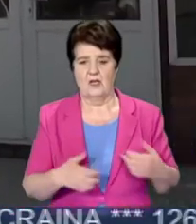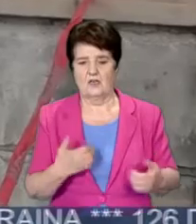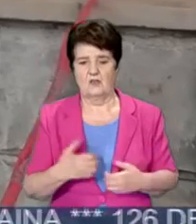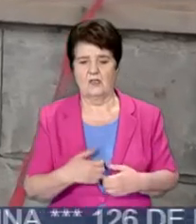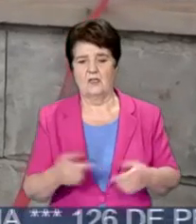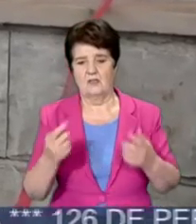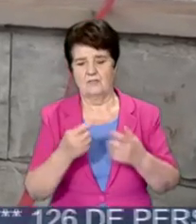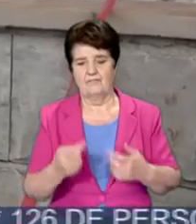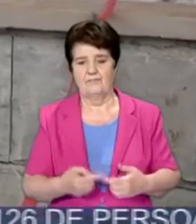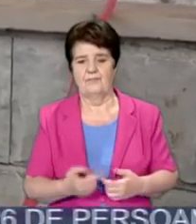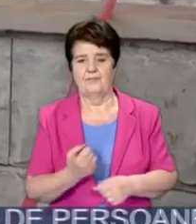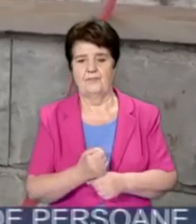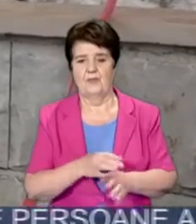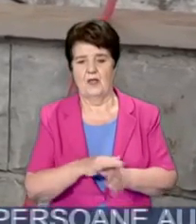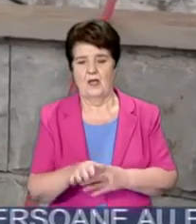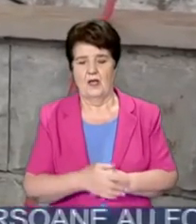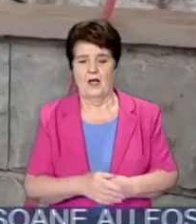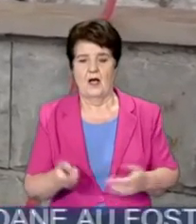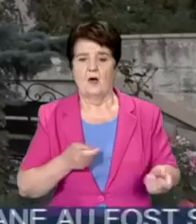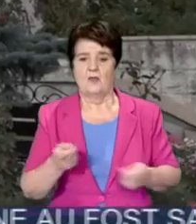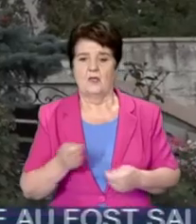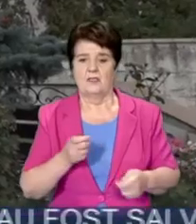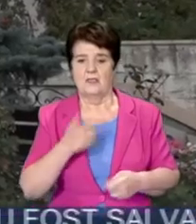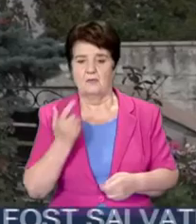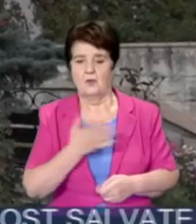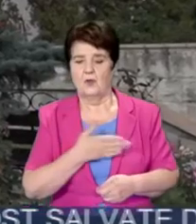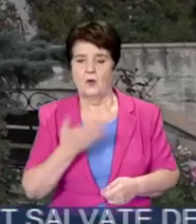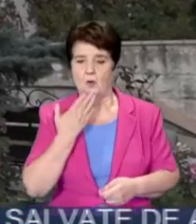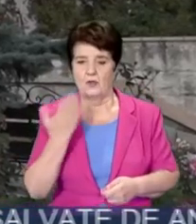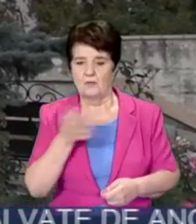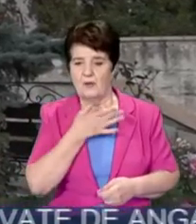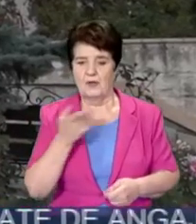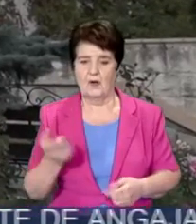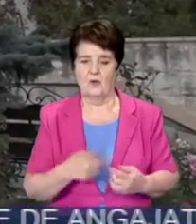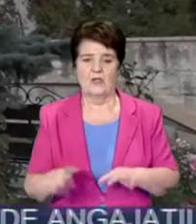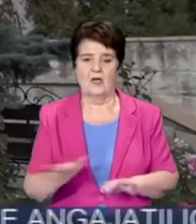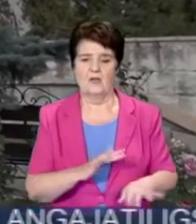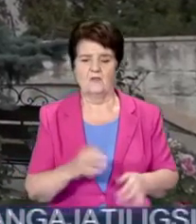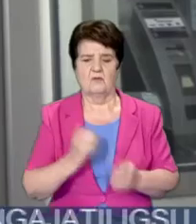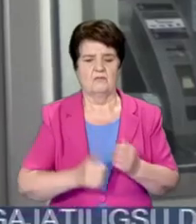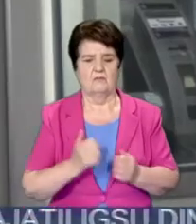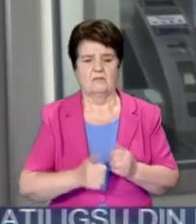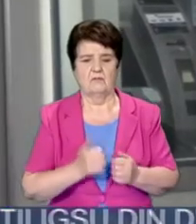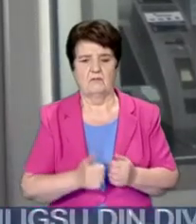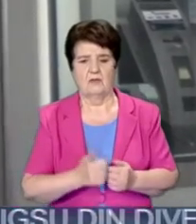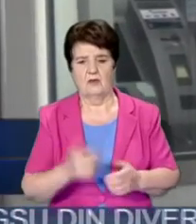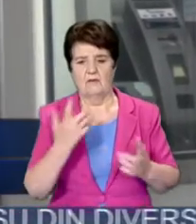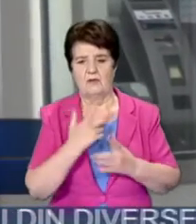conformăm. Autoritățile locale susțin că în ultima perioadă asemenea acțiuni au devenit tot mai frecvente.